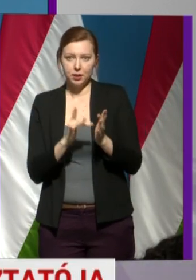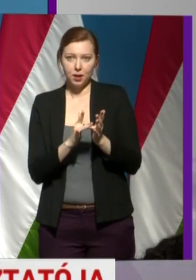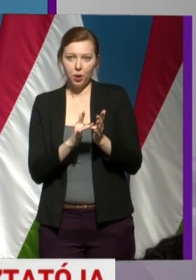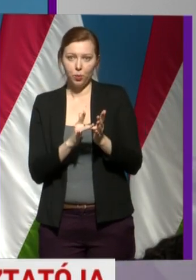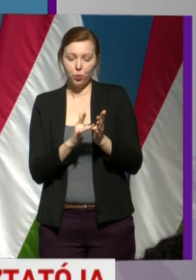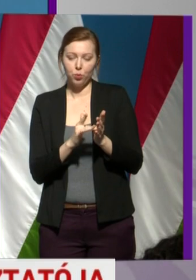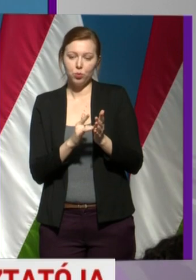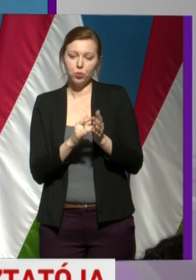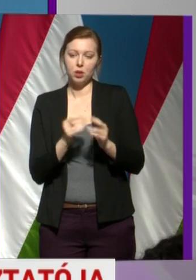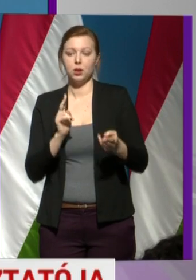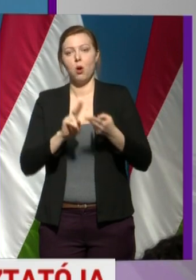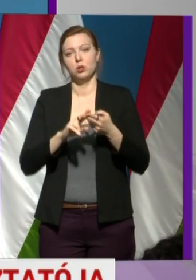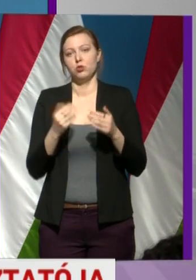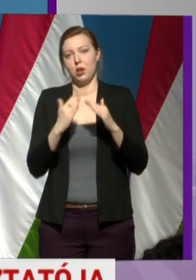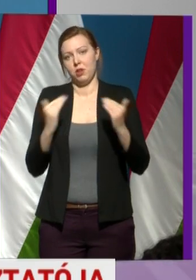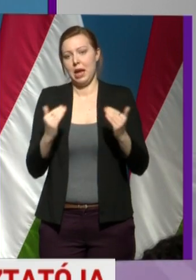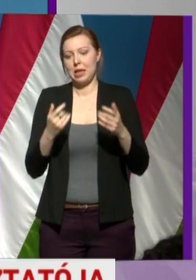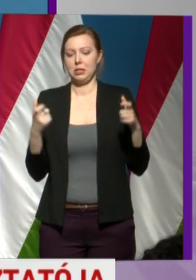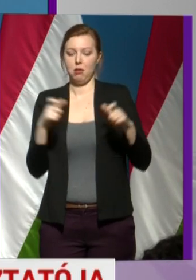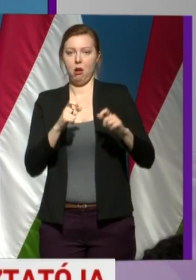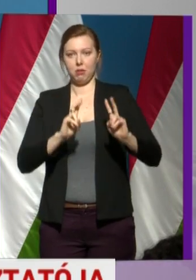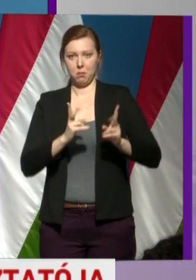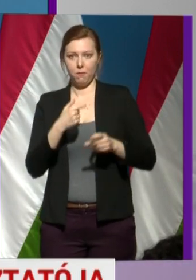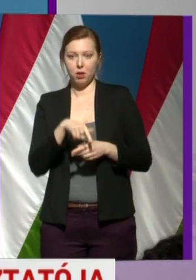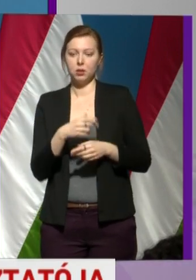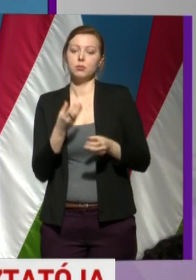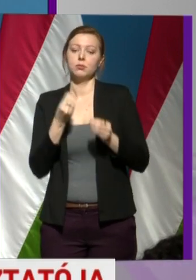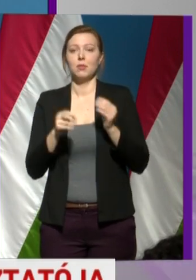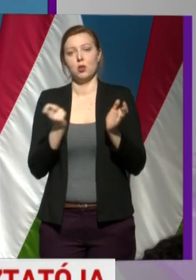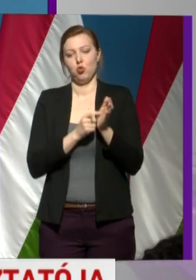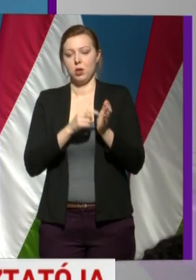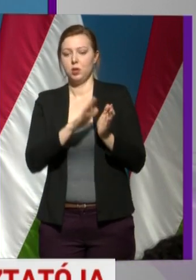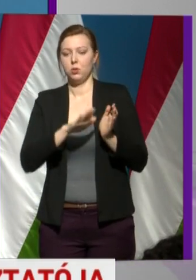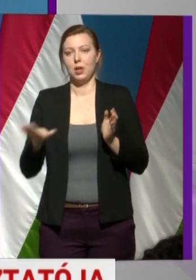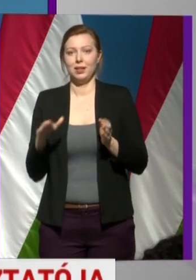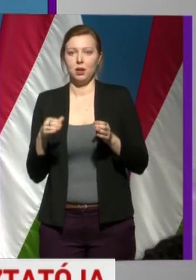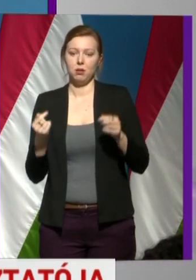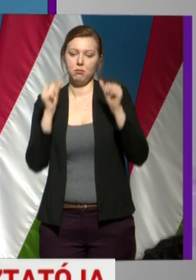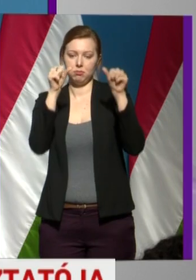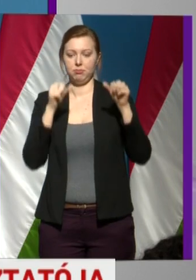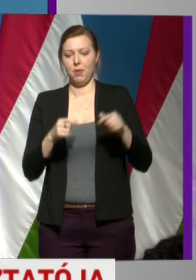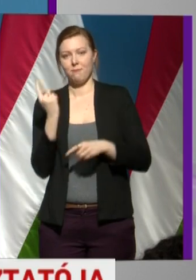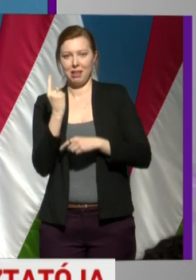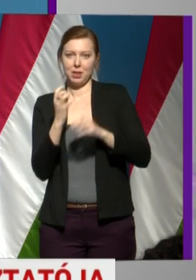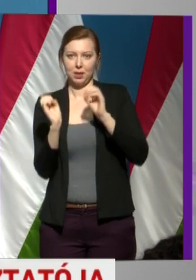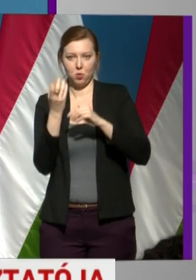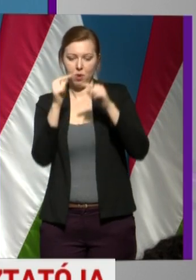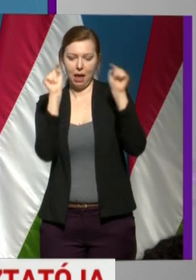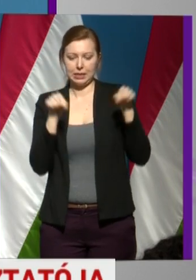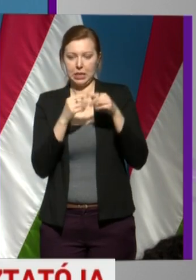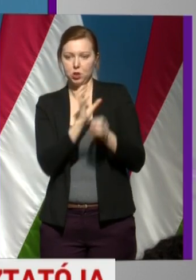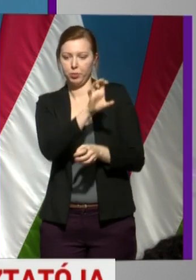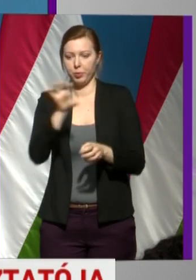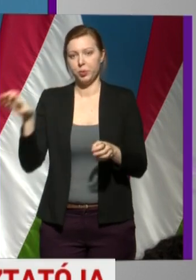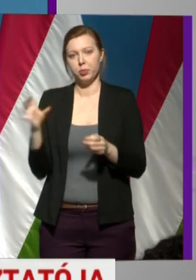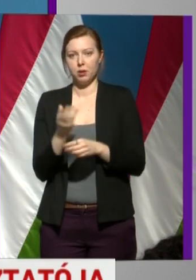akik hatósági házi karanténba kerülnek, hiszen kötelező nekik kihelyezni azokat a figyelmeztető jelzéseket,